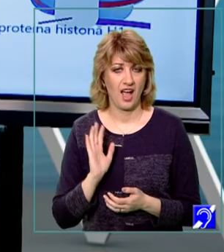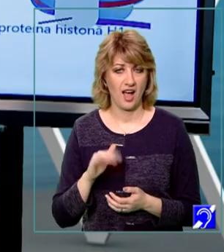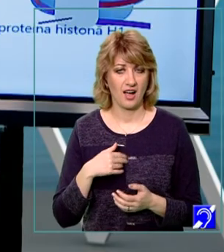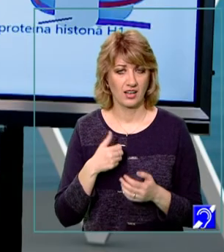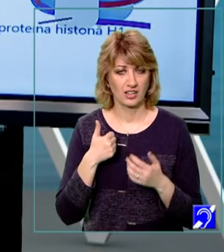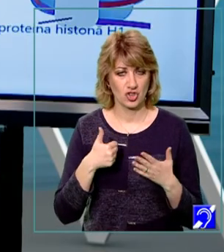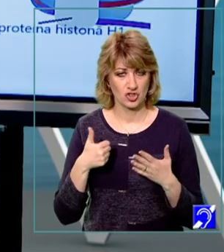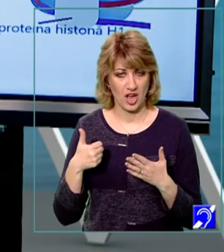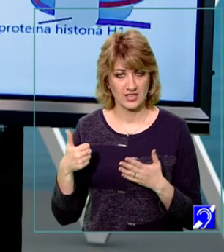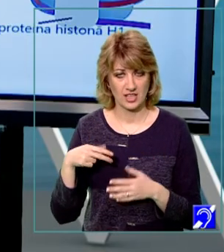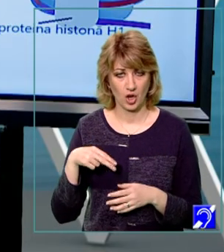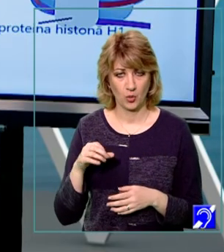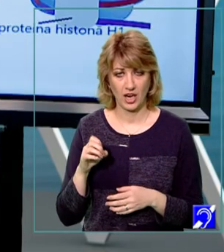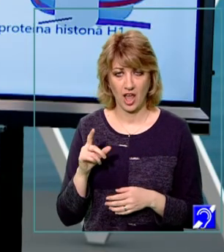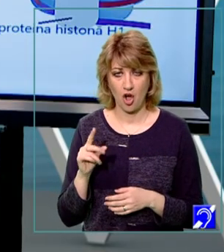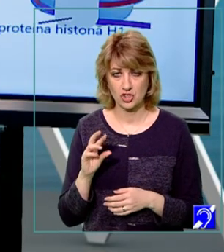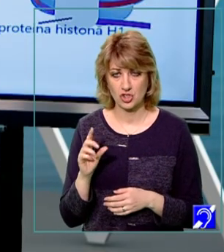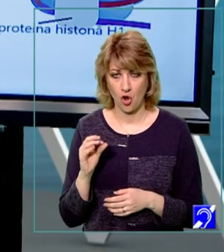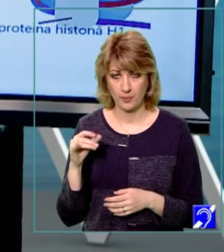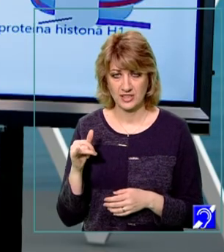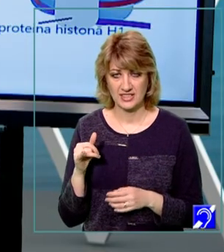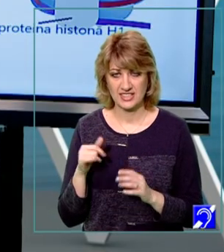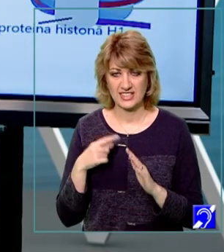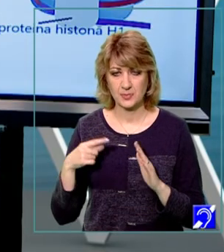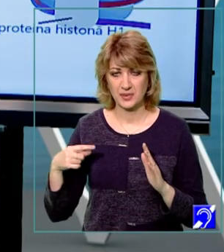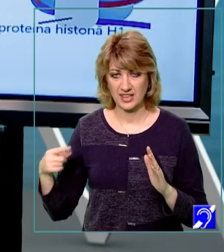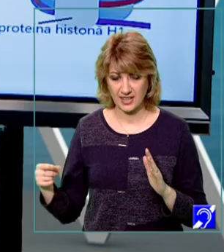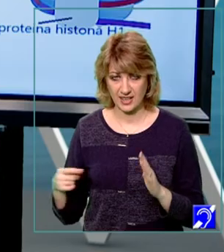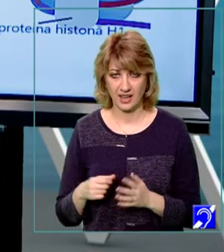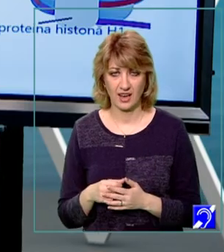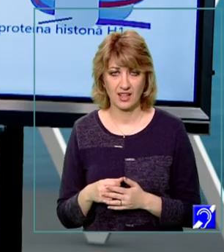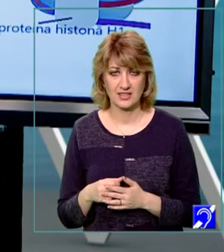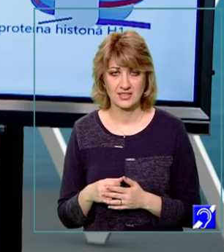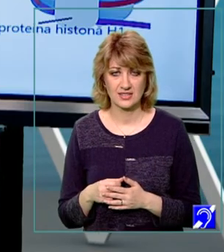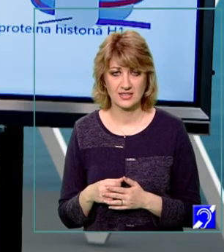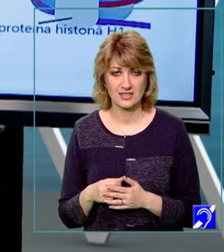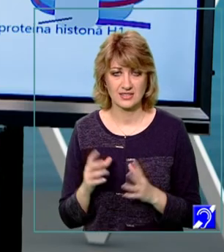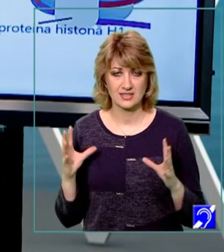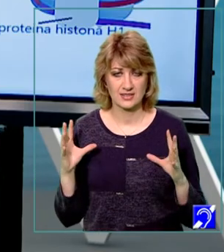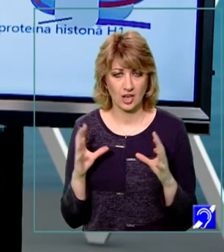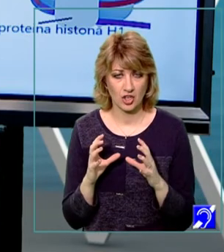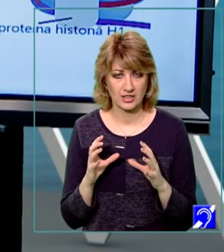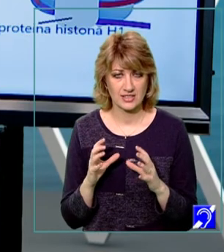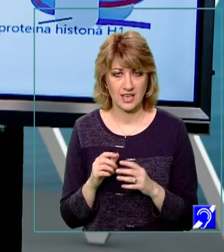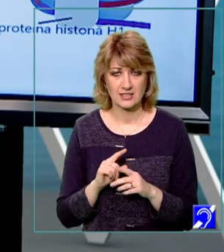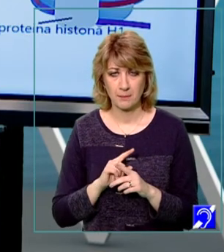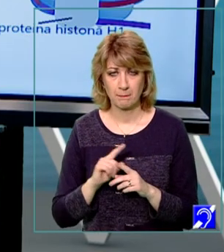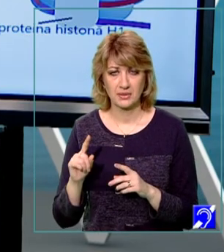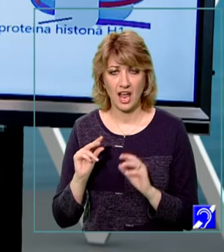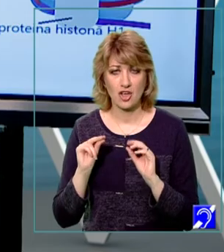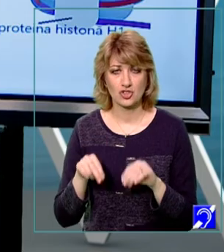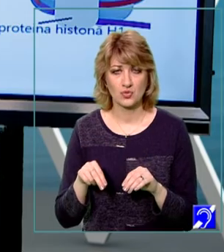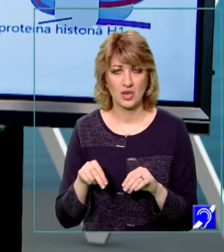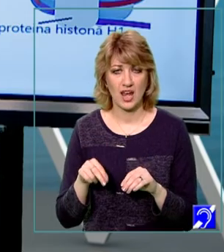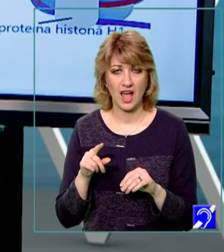6 nucleozomi, apoi spirele de solenoid se condensează la rândul lor până ajung